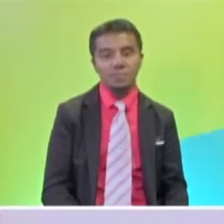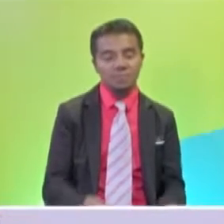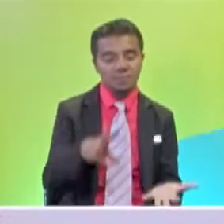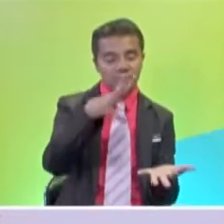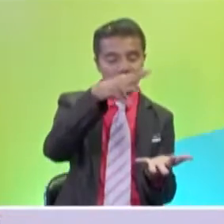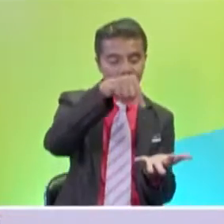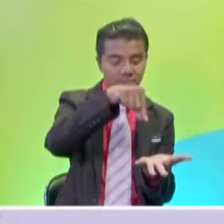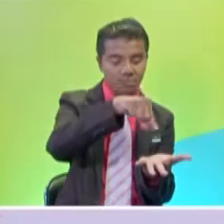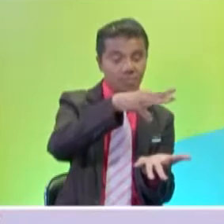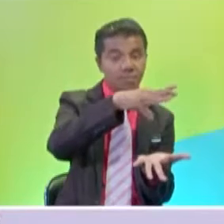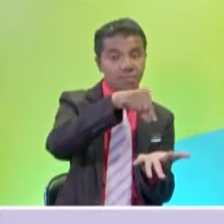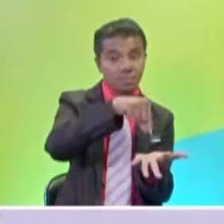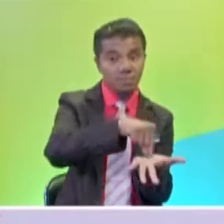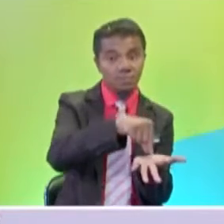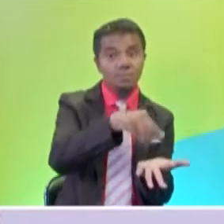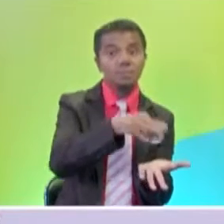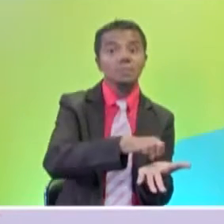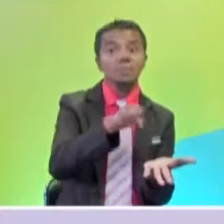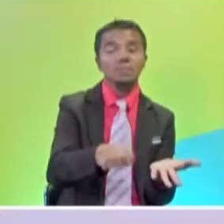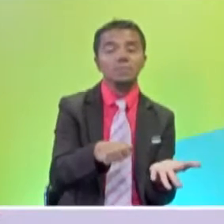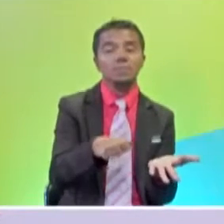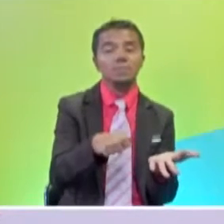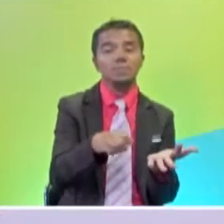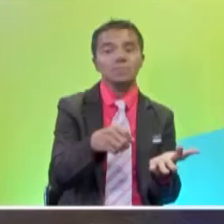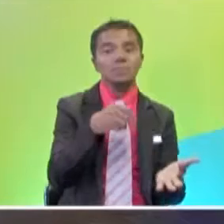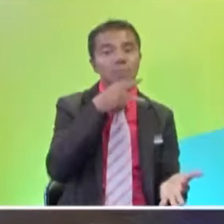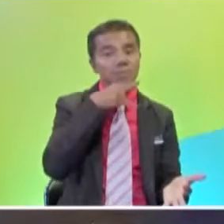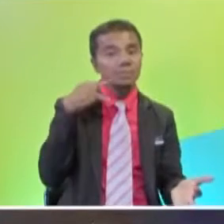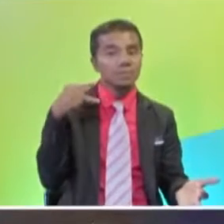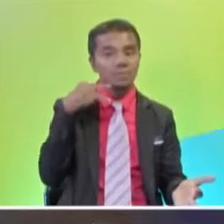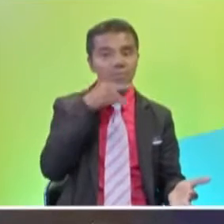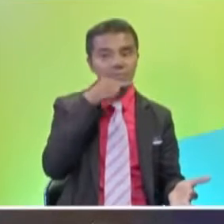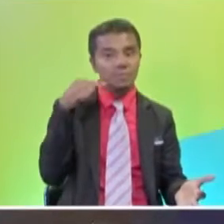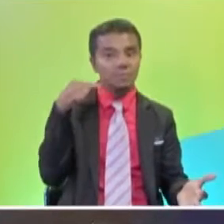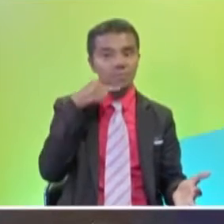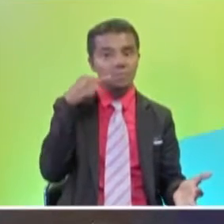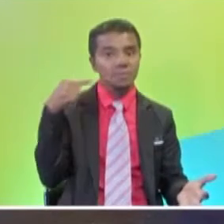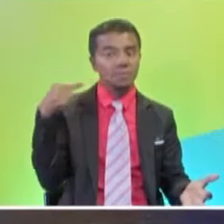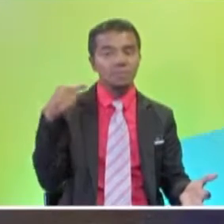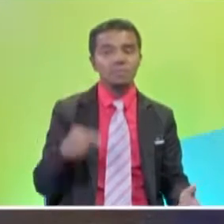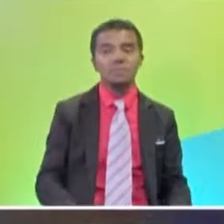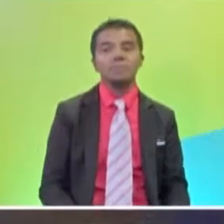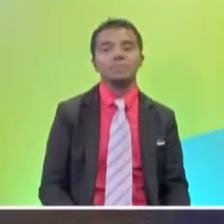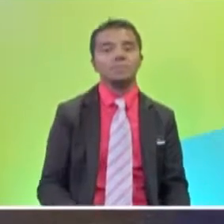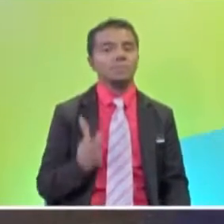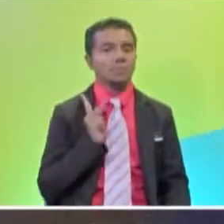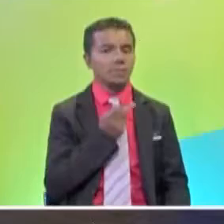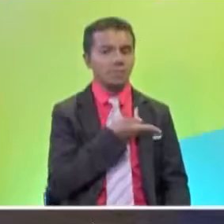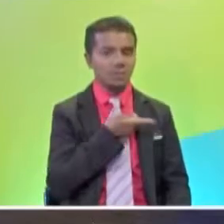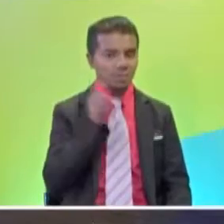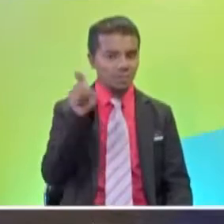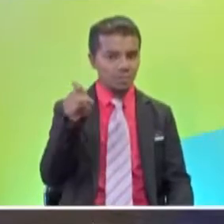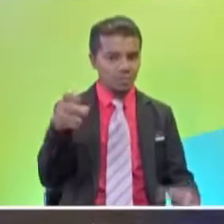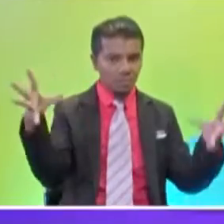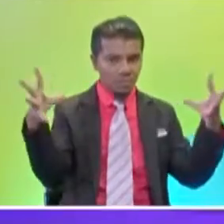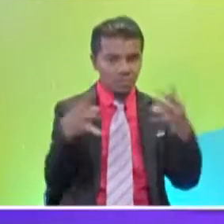Baik. Okey. Apakah langkah seterusnya cikgu? Okey, langkah seterusnya kita akan lihat dia halus kan. Kita perlu campurkan biji benih